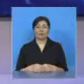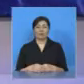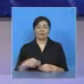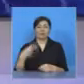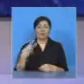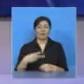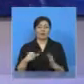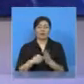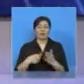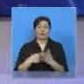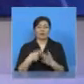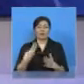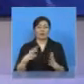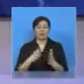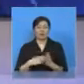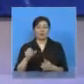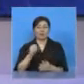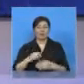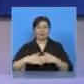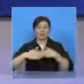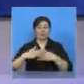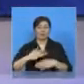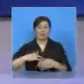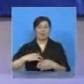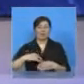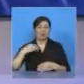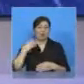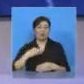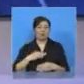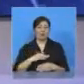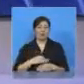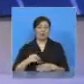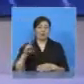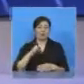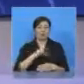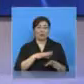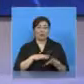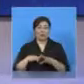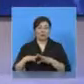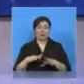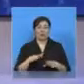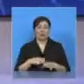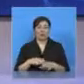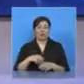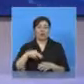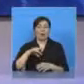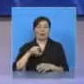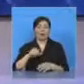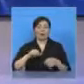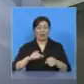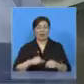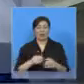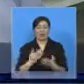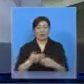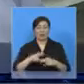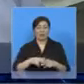С 26 по 29 апреля на территории области проходило республиканское оперативно-профилактическое мероприятие «Правопорядок». За это